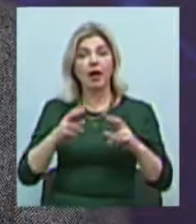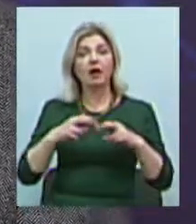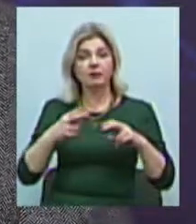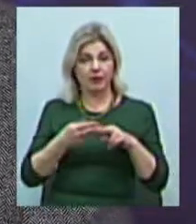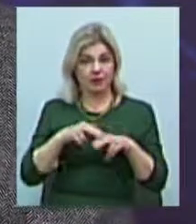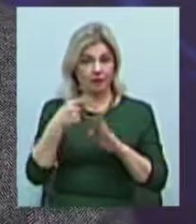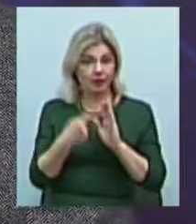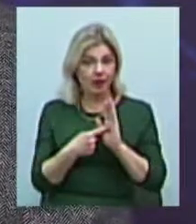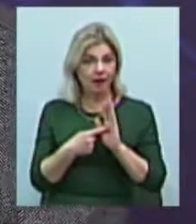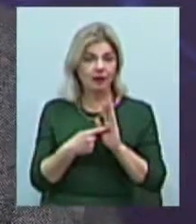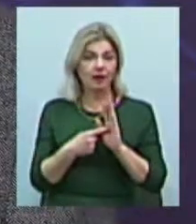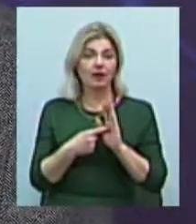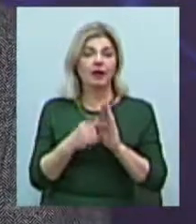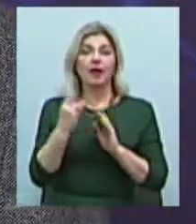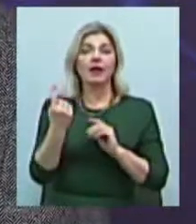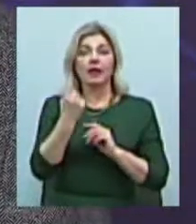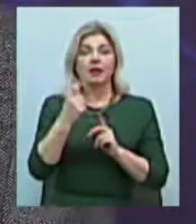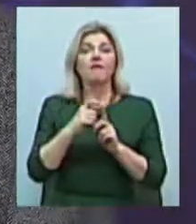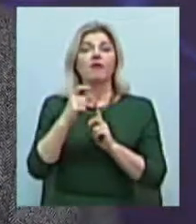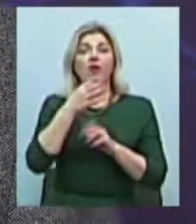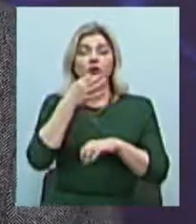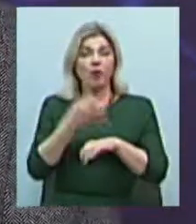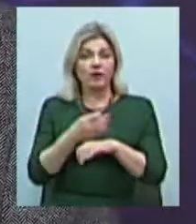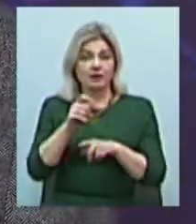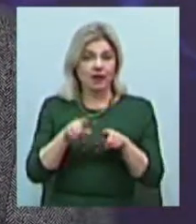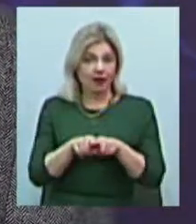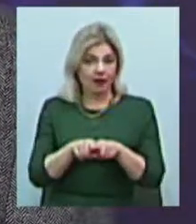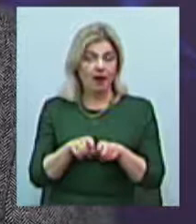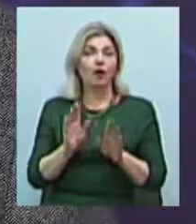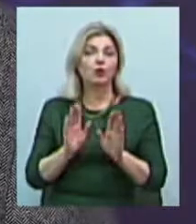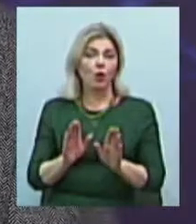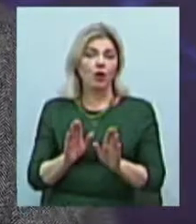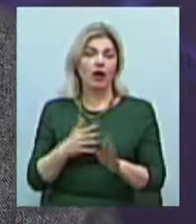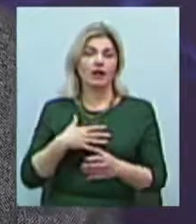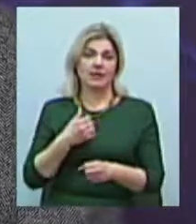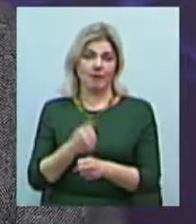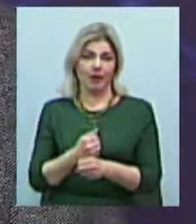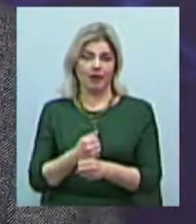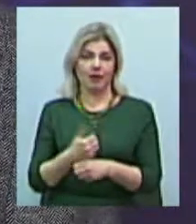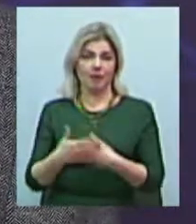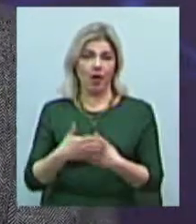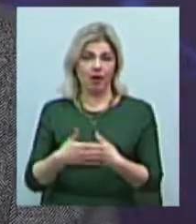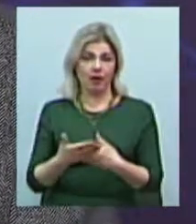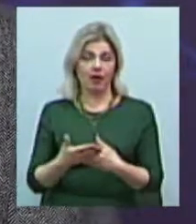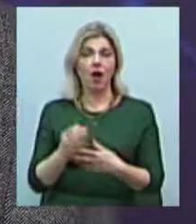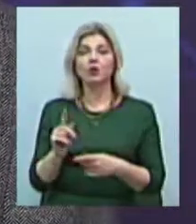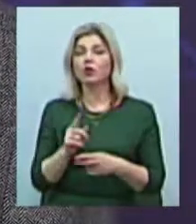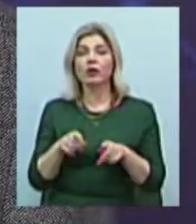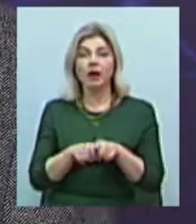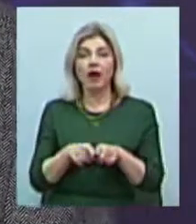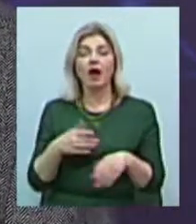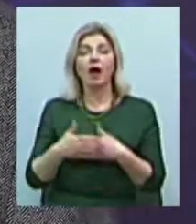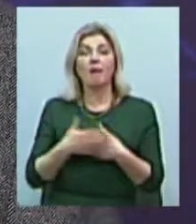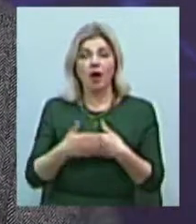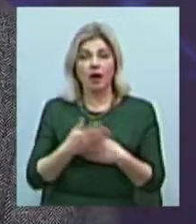питанні. Єдина відповідальність за таке – це тільки дисциплінарне покарання. Що таке дисциплінарне покарання